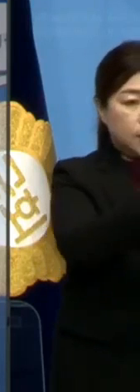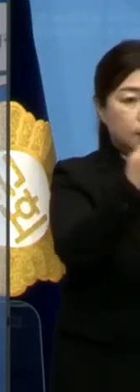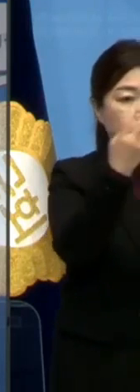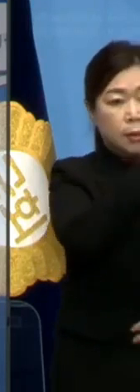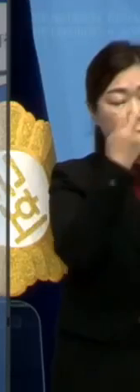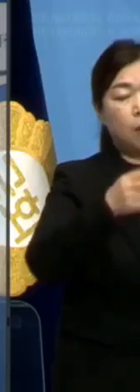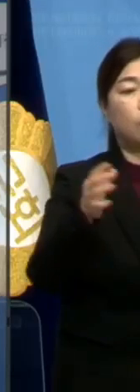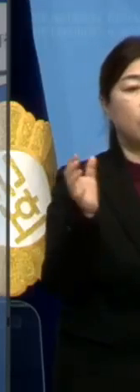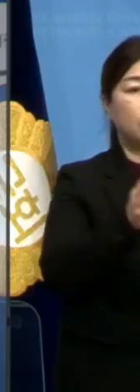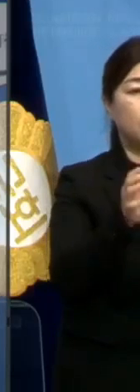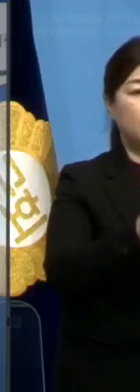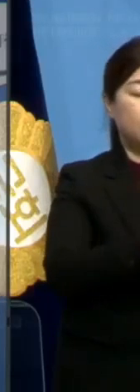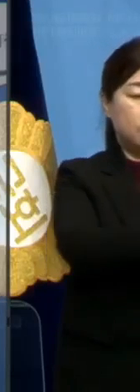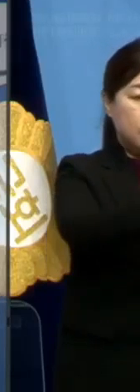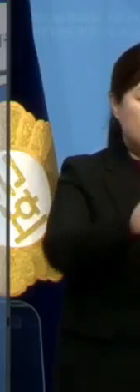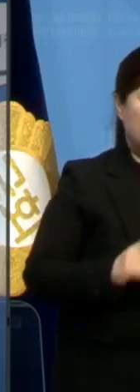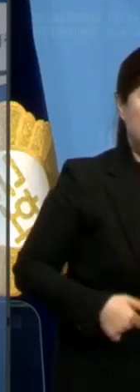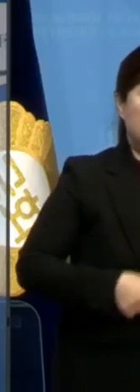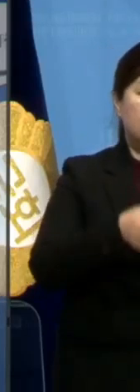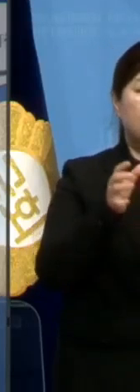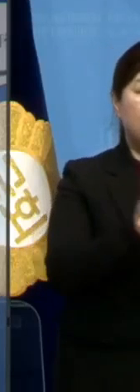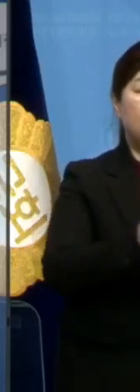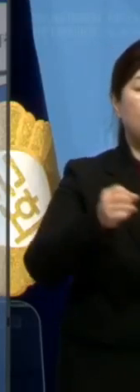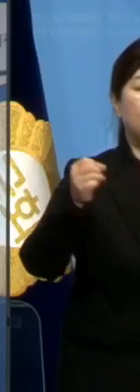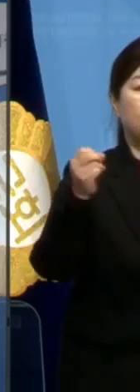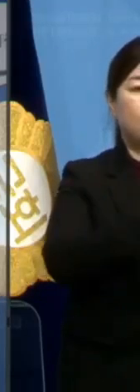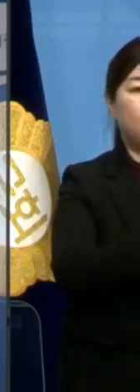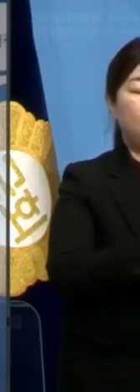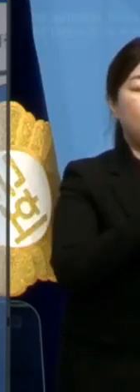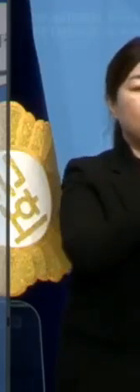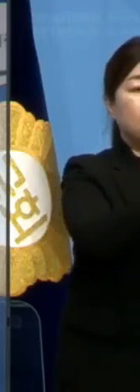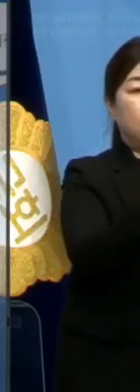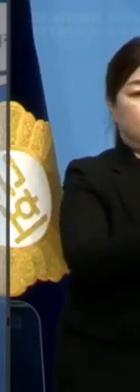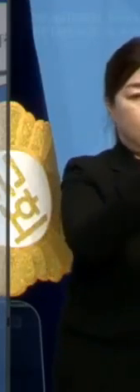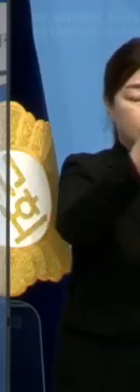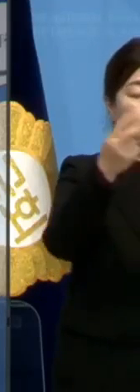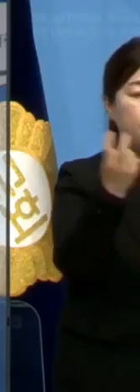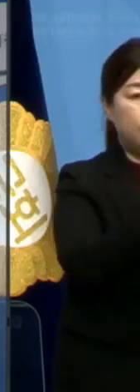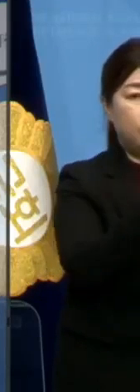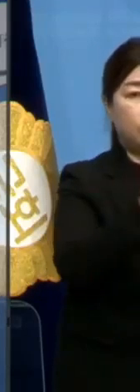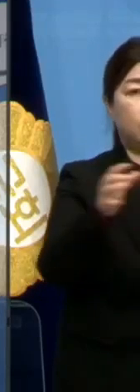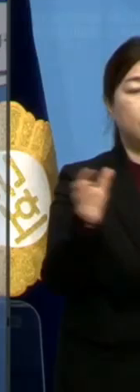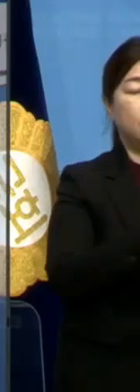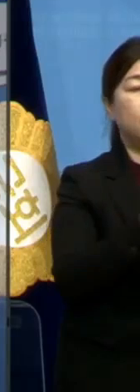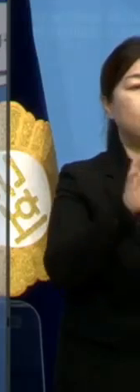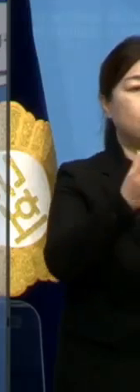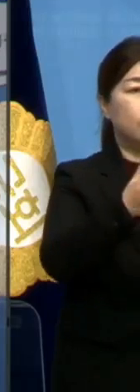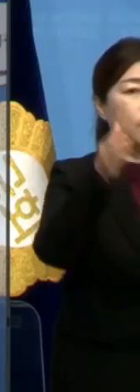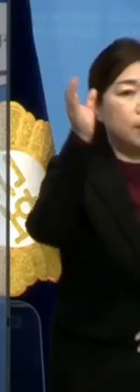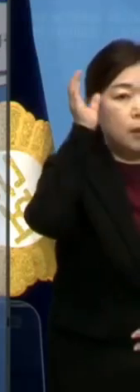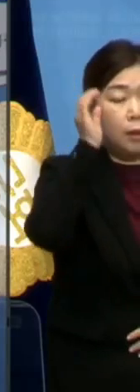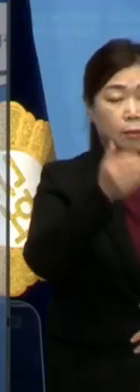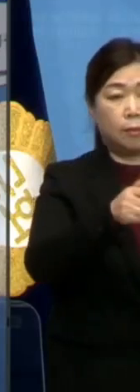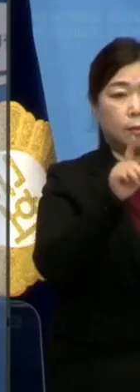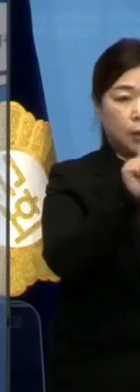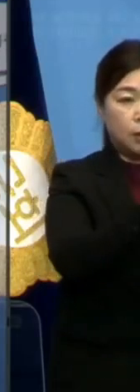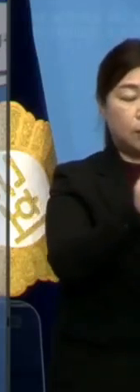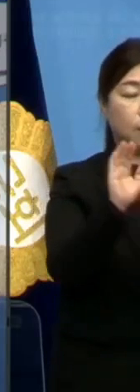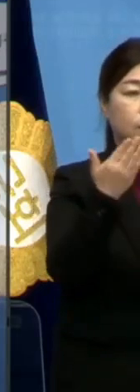모아 연대와 협력 그리고 후보 단일화 방안을 만들어 국민의 기대에 부응해야